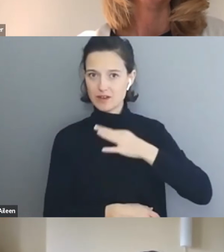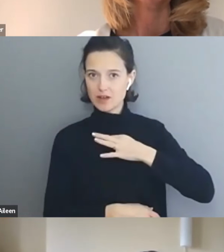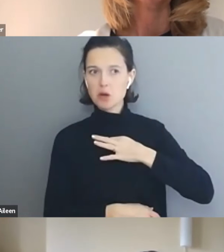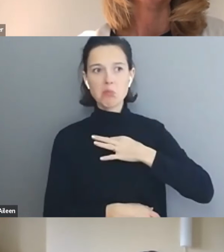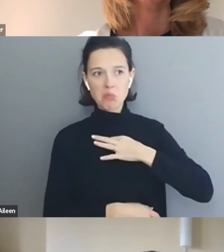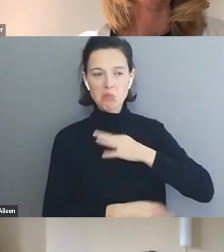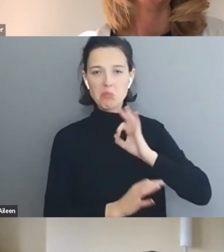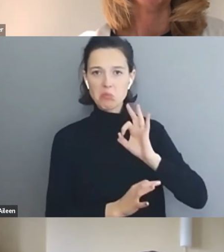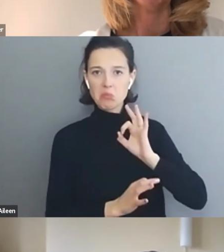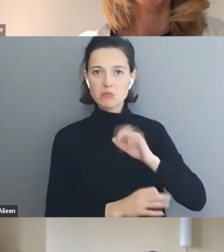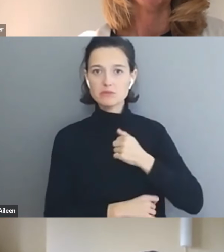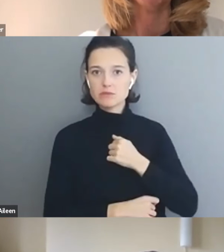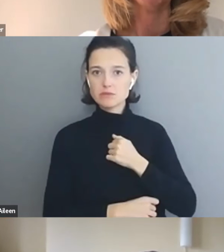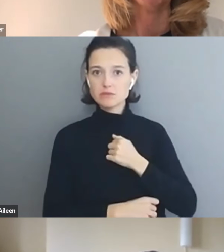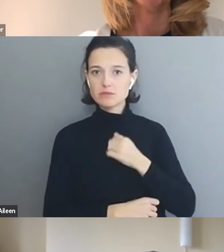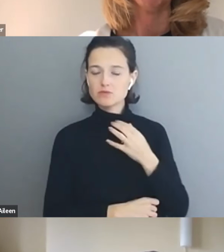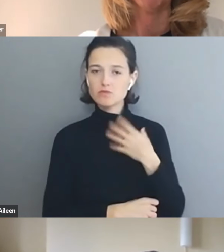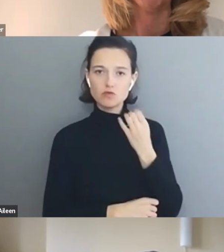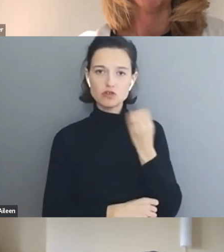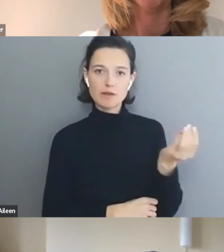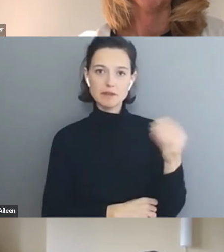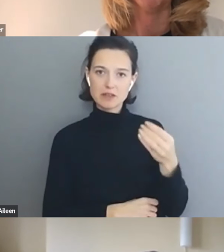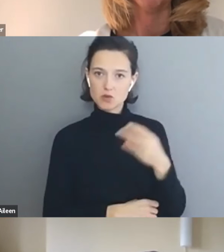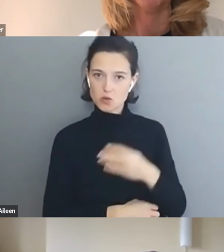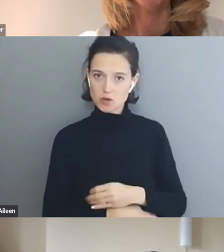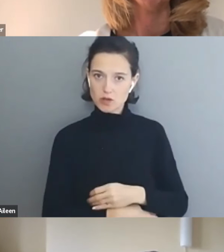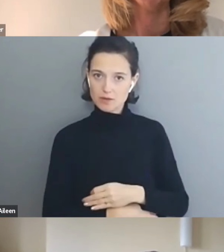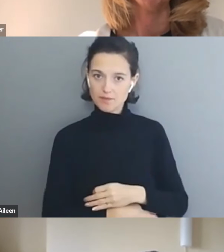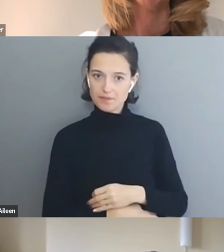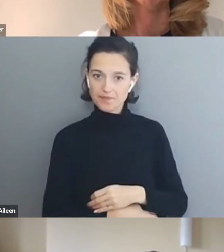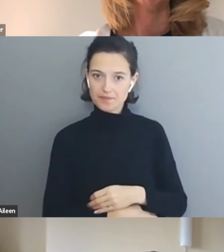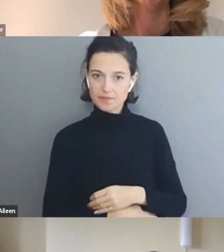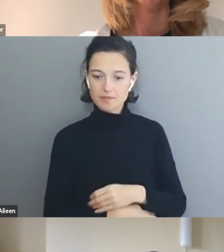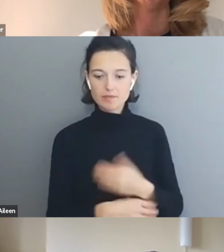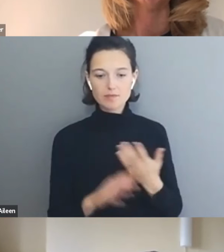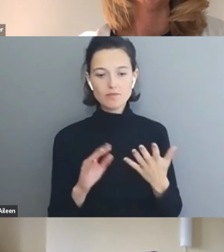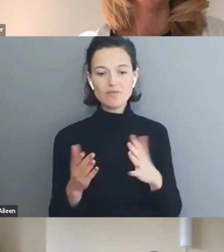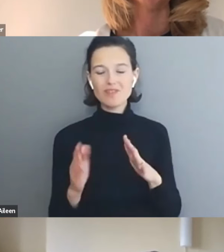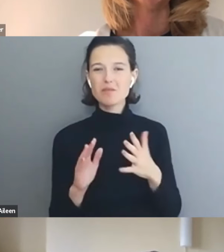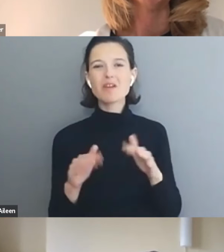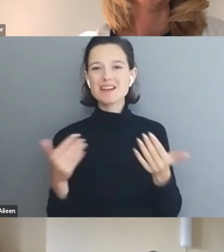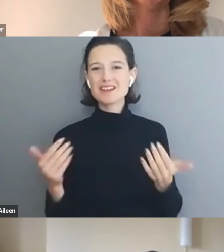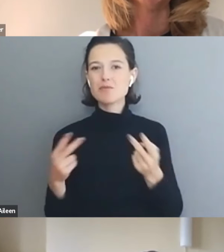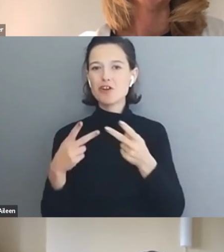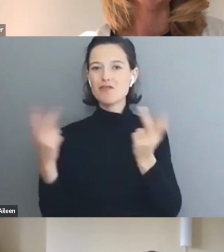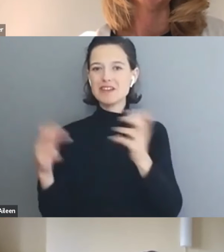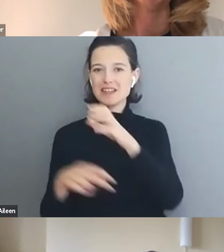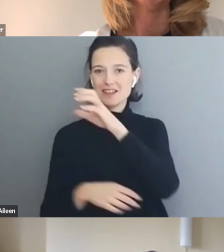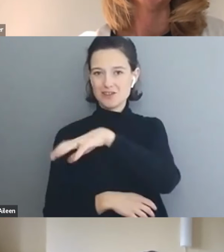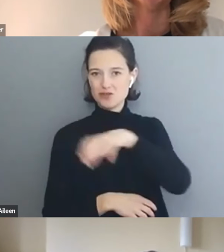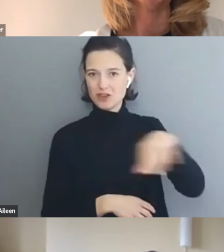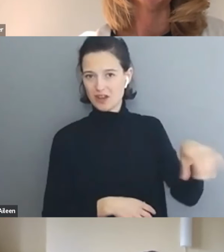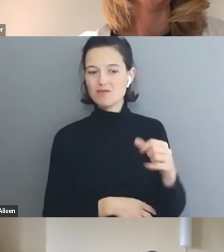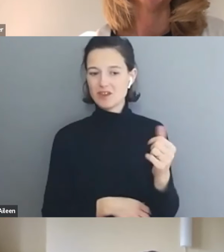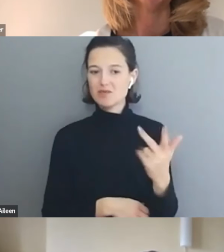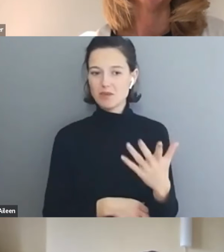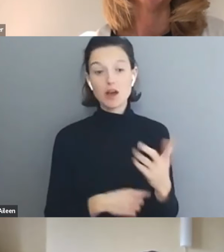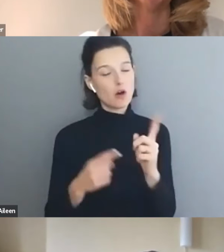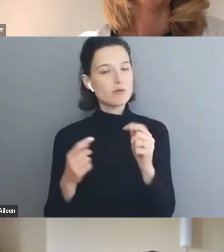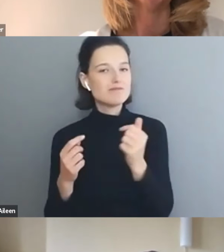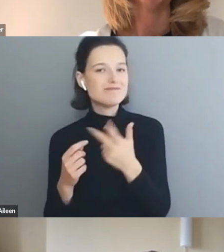kleine Ergänzung. Schön wäre es, wie das ja auch manche öffentliche Stellen schon machen, wenn die Unternehmen sich auch, und es gibt auch Unternehmen, die das machen,